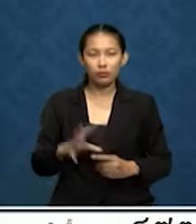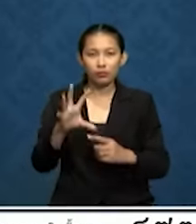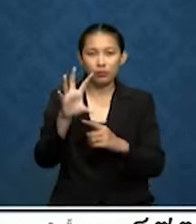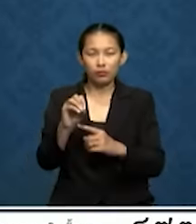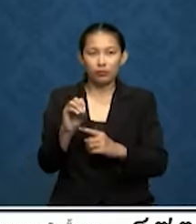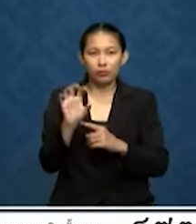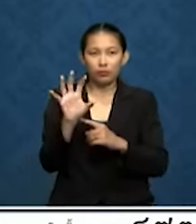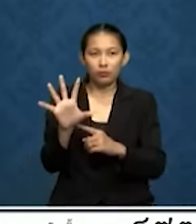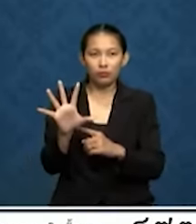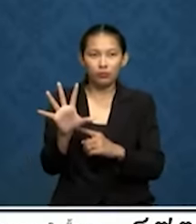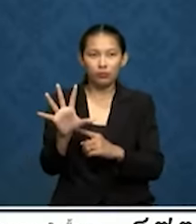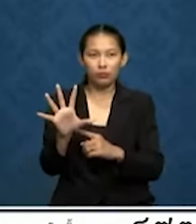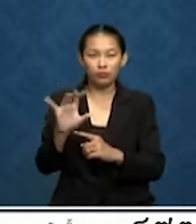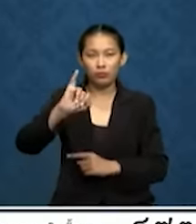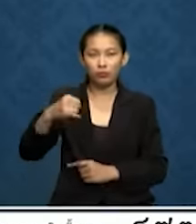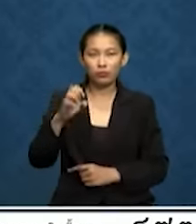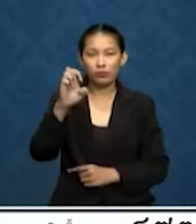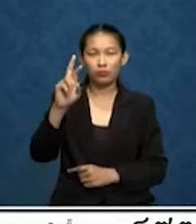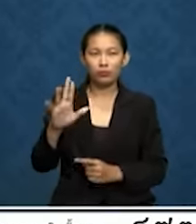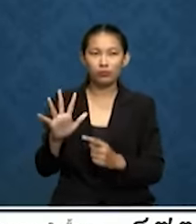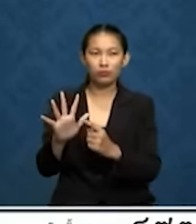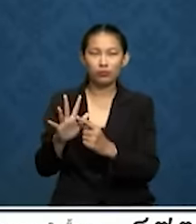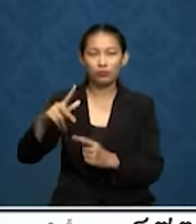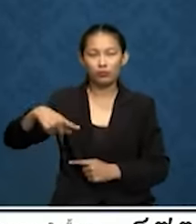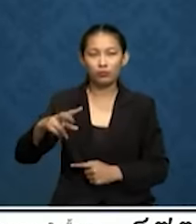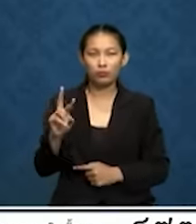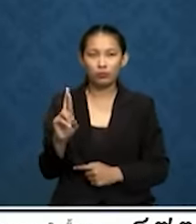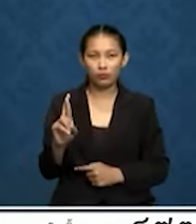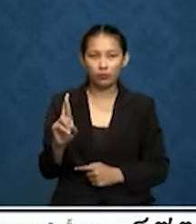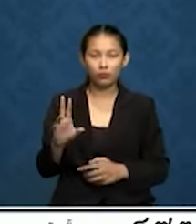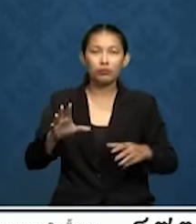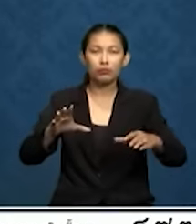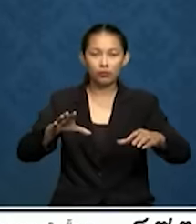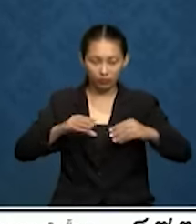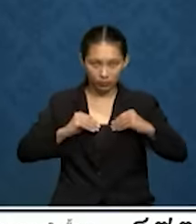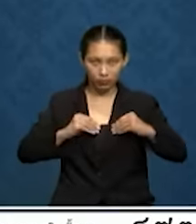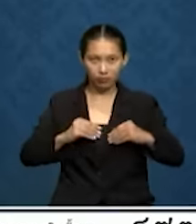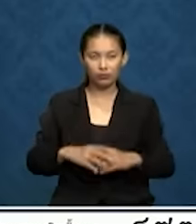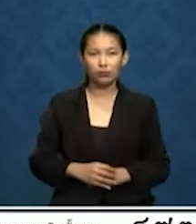55นางสาวจิราพรสินธุภัย เห็นชอบค่ะ